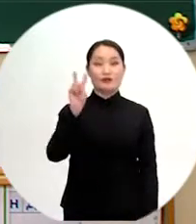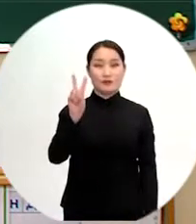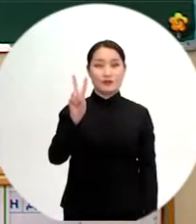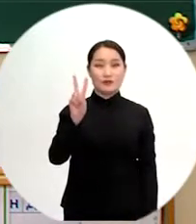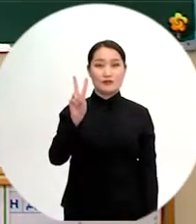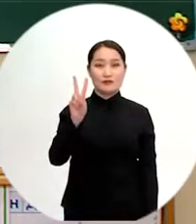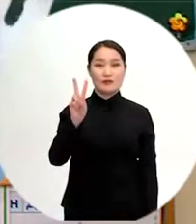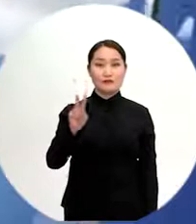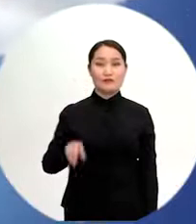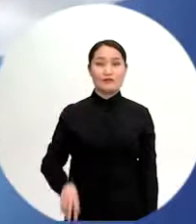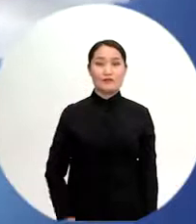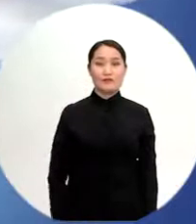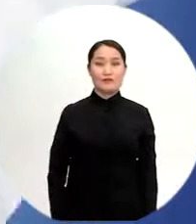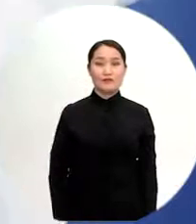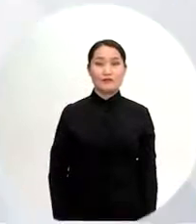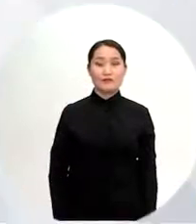хуруу. Багш